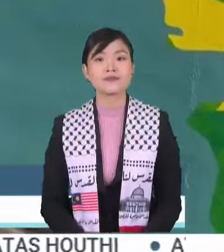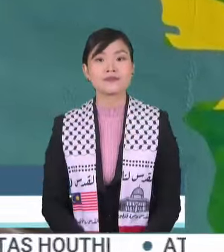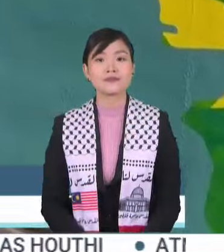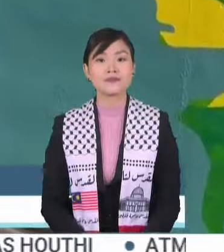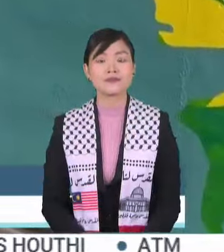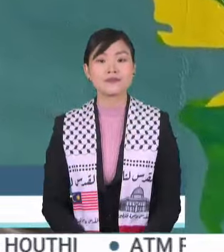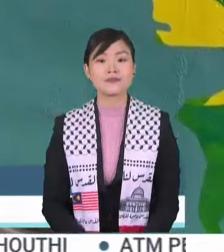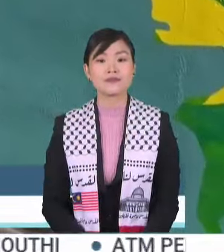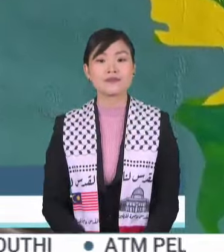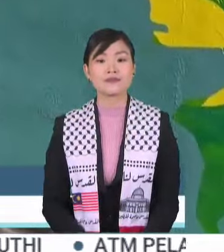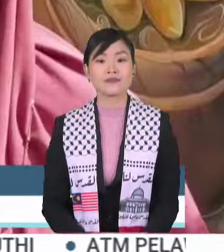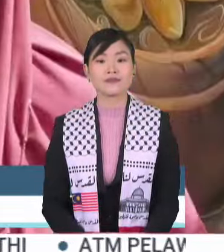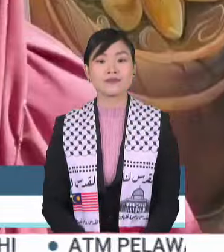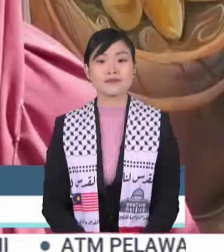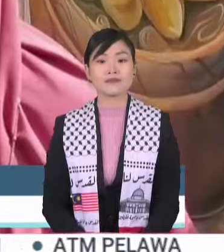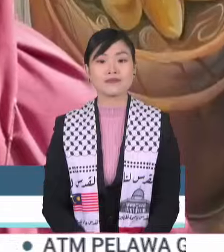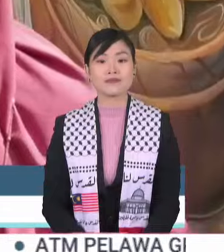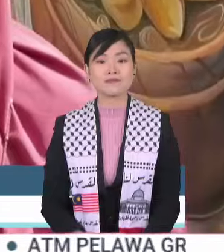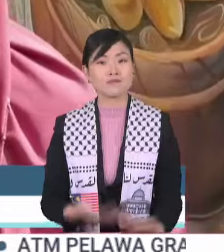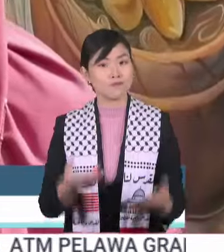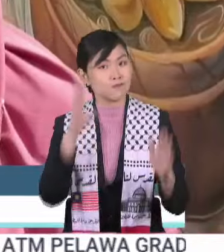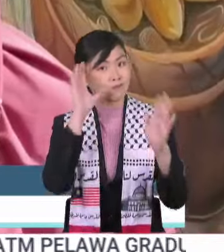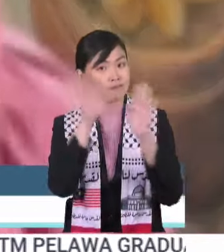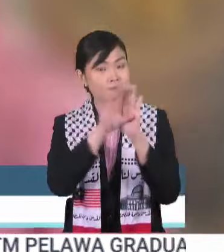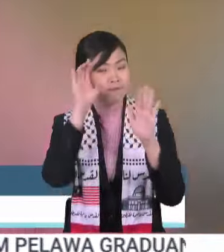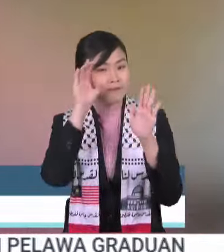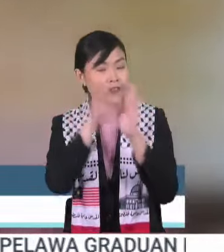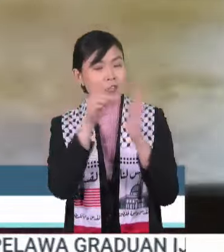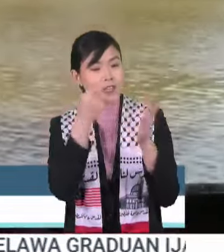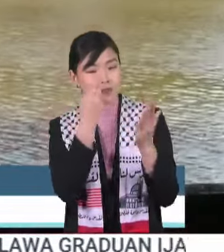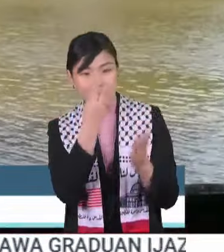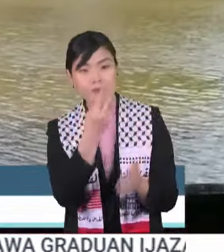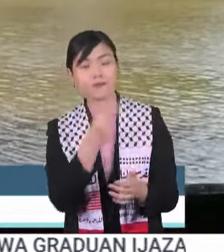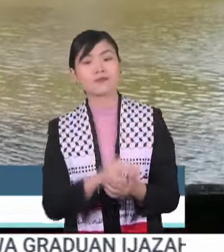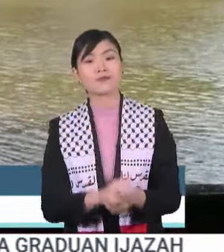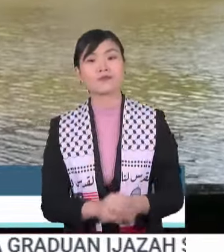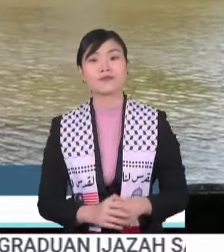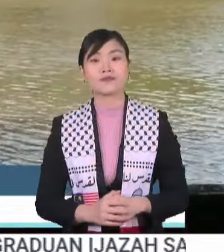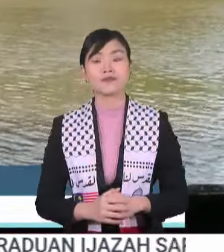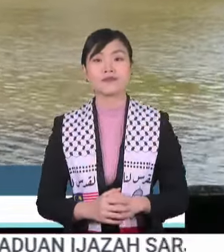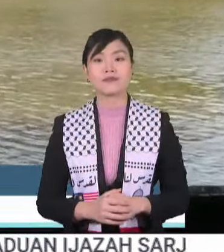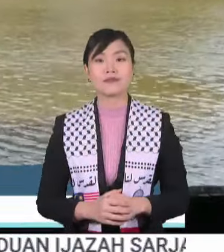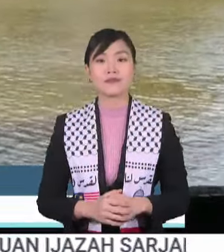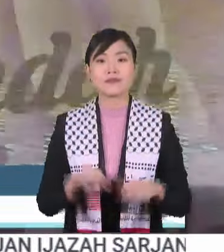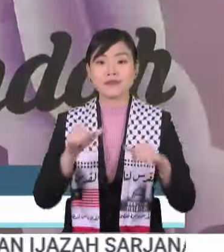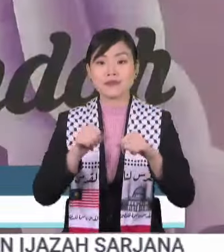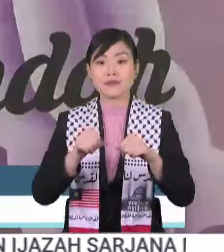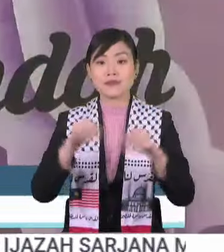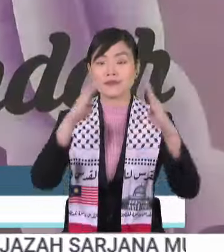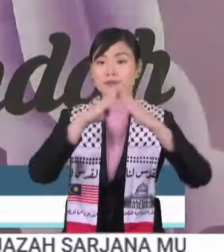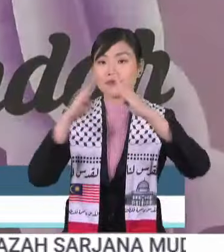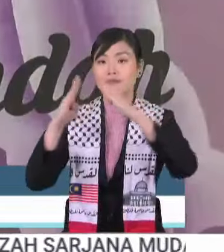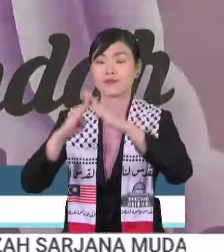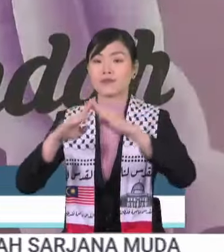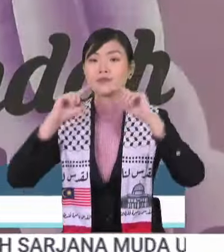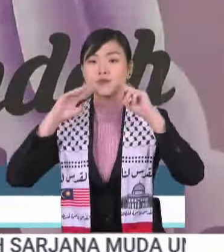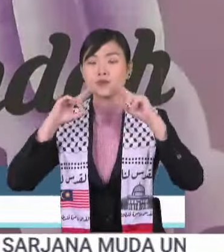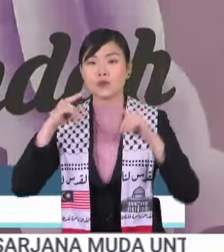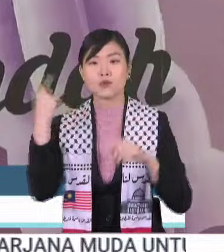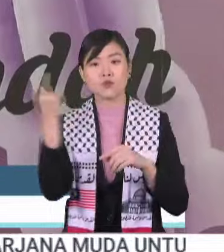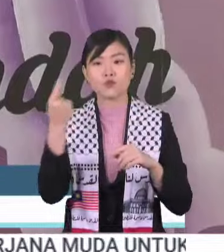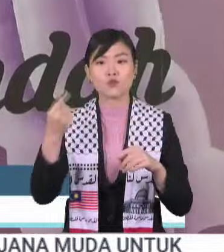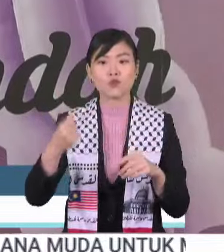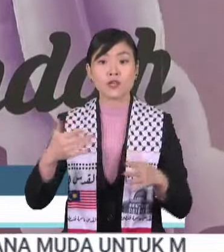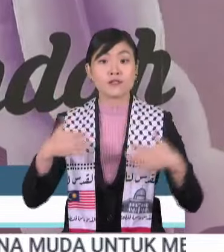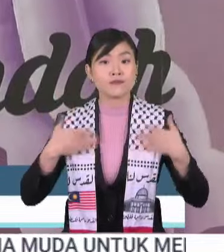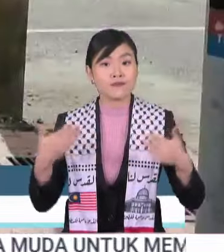ramait bergambaramb lama-ama bagi memastikan Bandar Raya alur setar sentiasa ceria dan